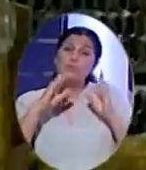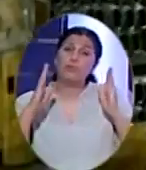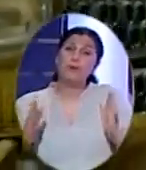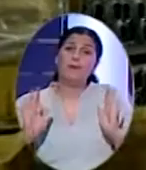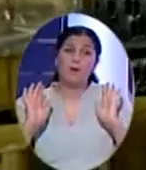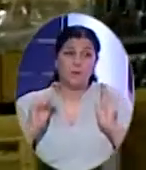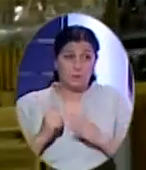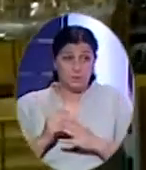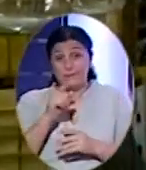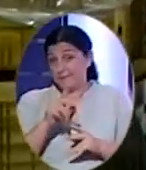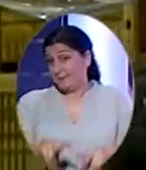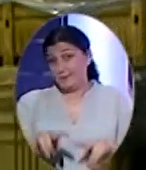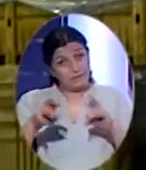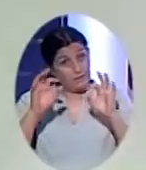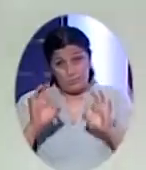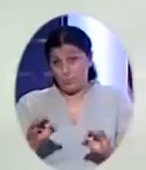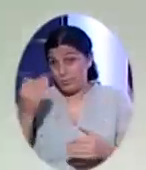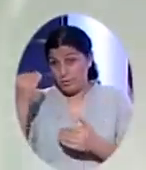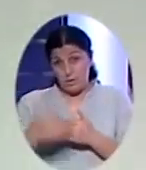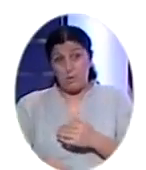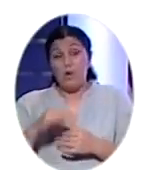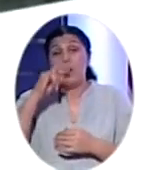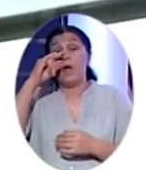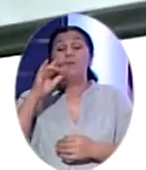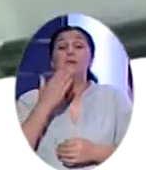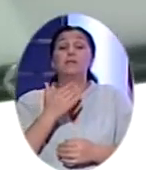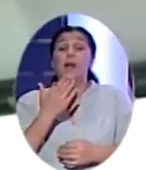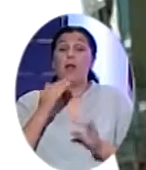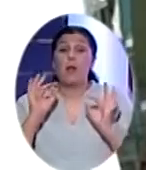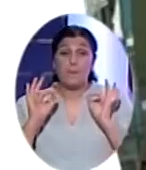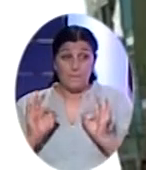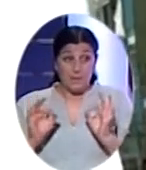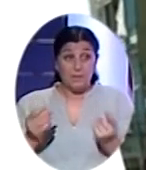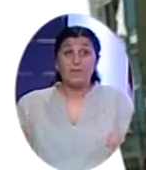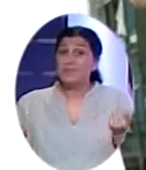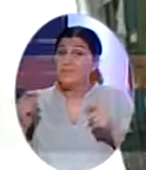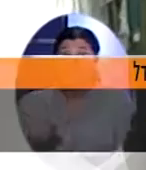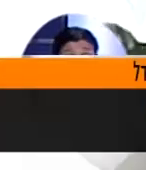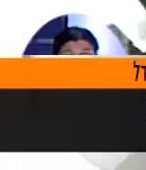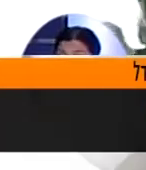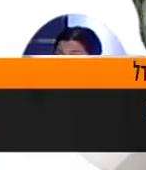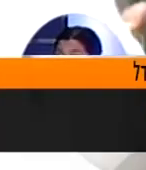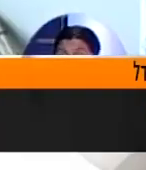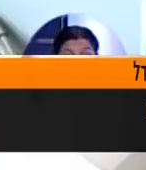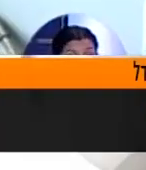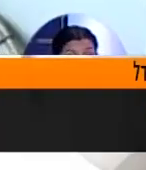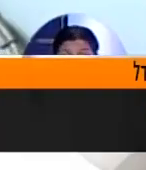המפעל הזה הוא ההזדמנות האחרונה להציל את מה שהיה מקור גאווה ישראלית אמיתית. אם ייסגר לא תהיה דרך חזרה,